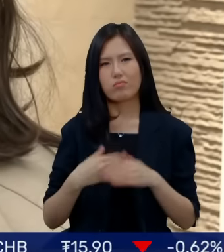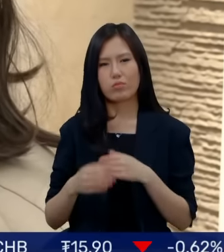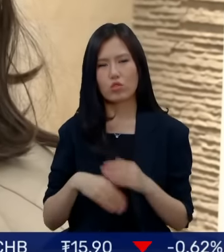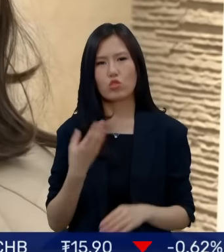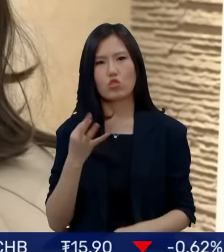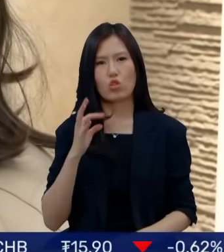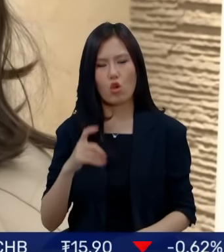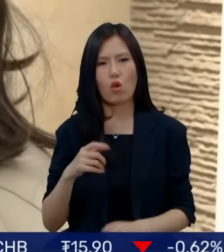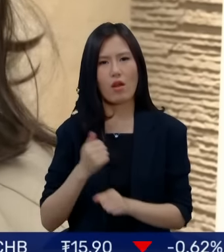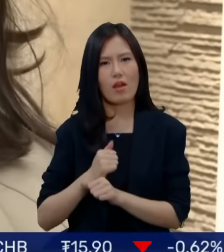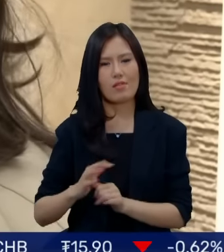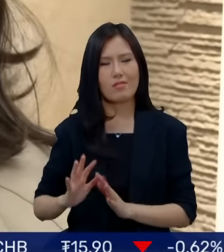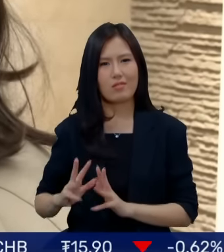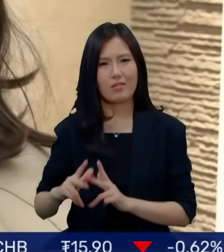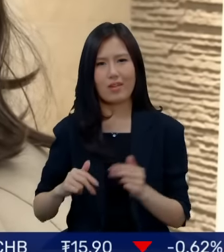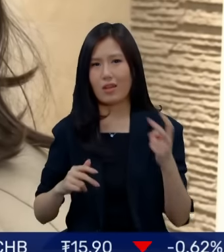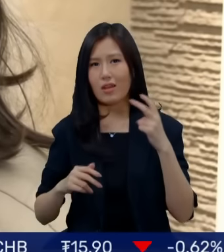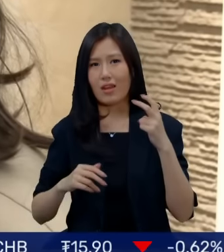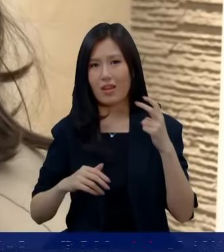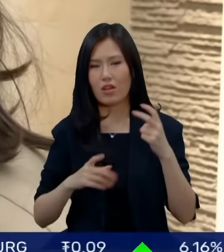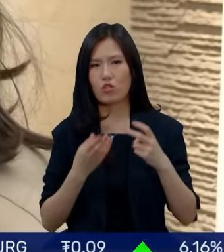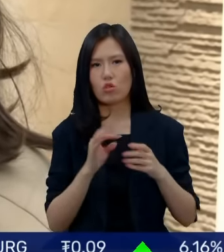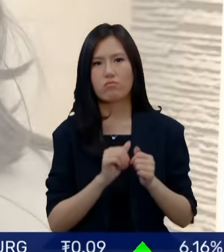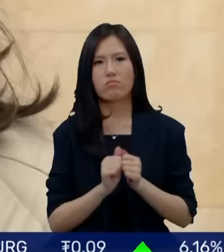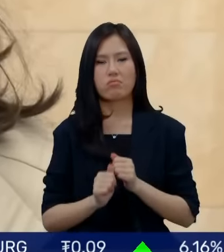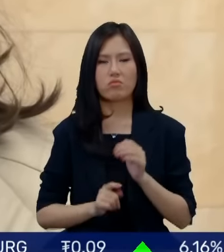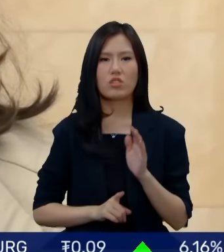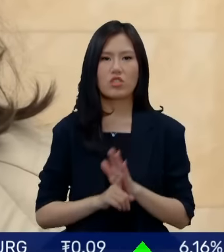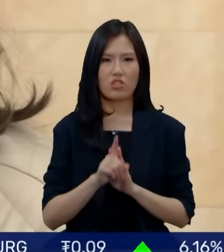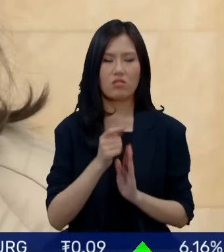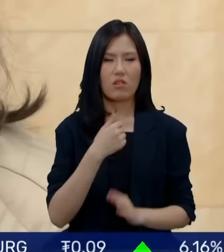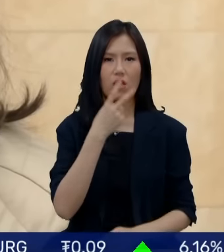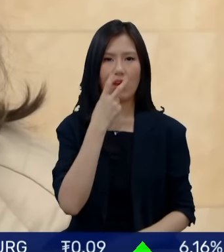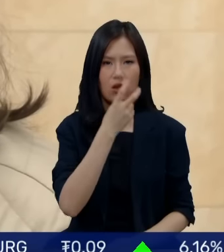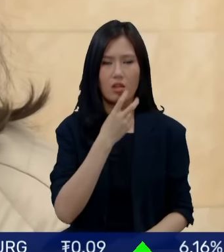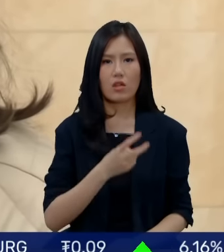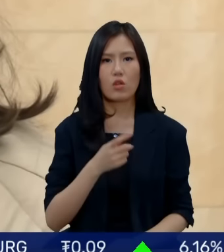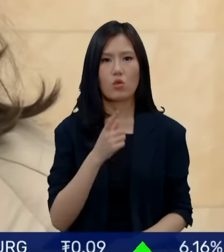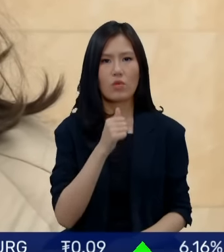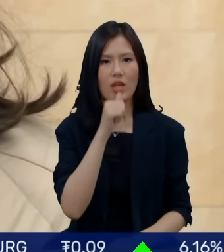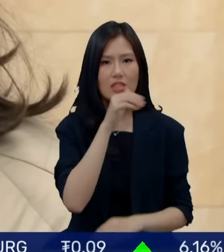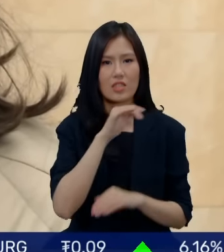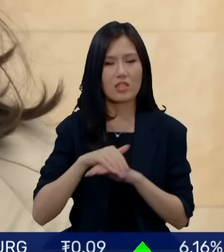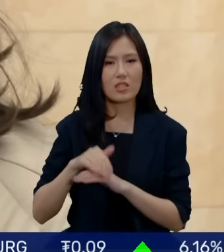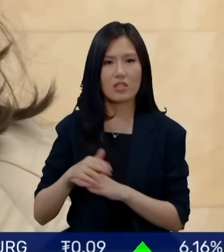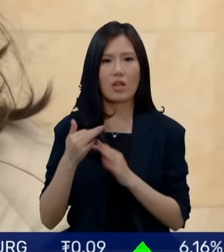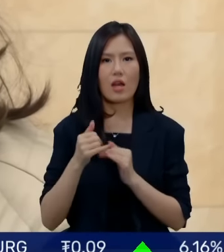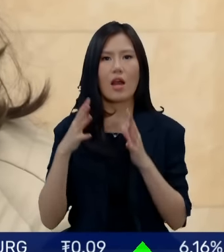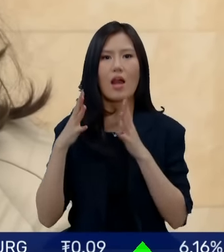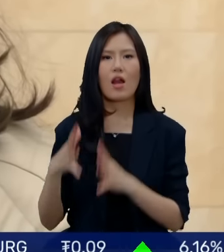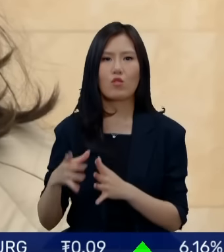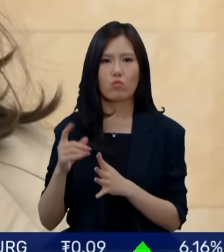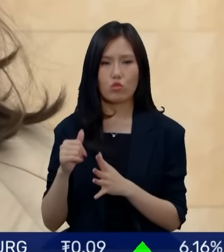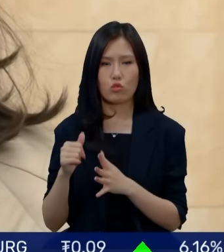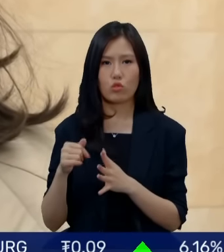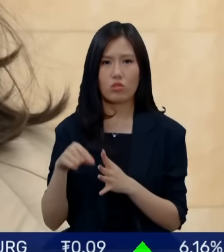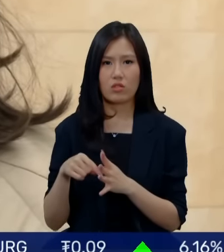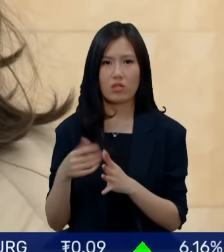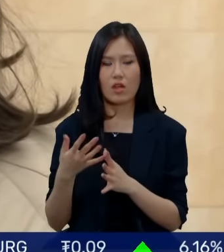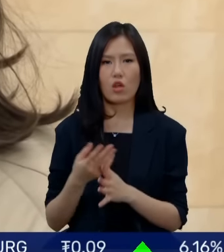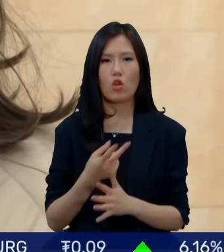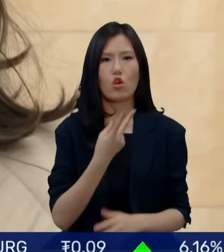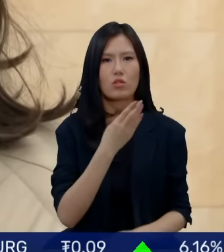өдөр тутамд нь сайжраад ирэхээр очин сөгч төлбөрөө төлөөлөгдөлт юм байна. Энэ хуримтлал гэж нэг 100,000 төгрөг авдаг. Тэгээ энийг болохоор болж бол 2-3